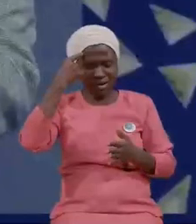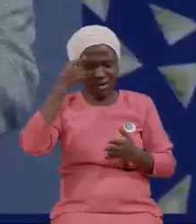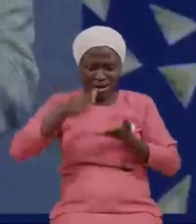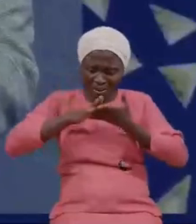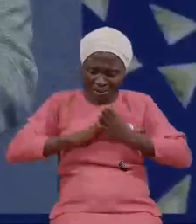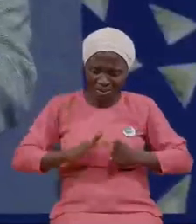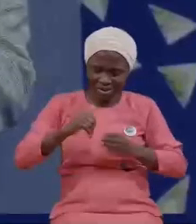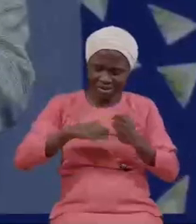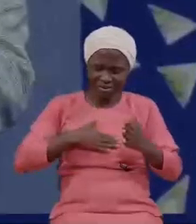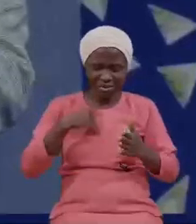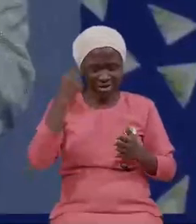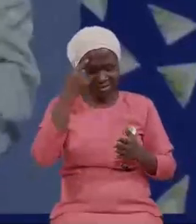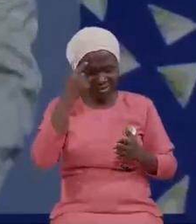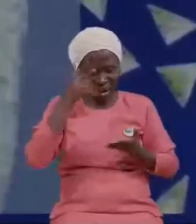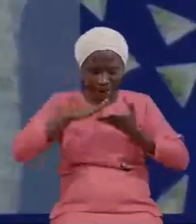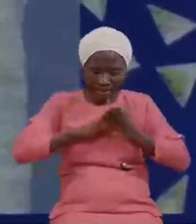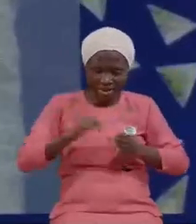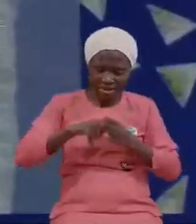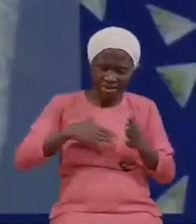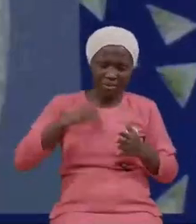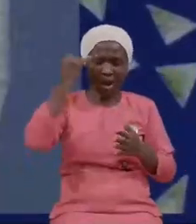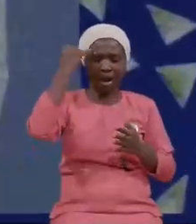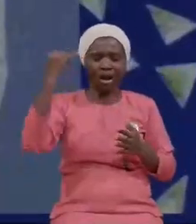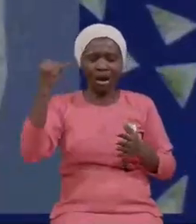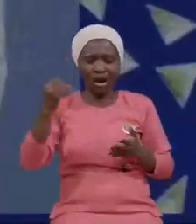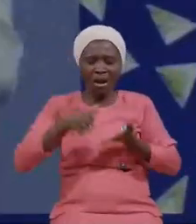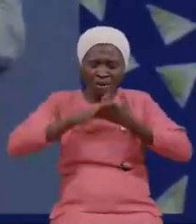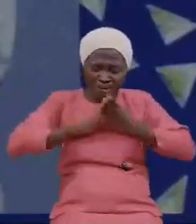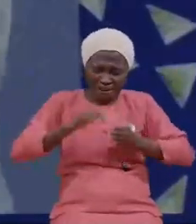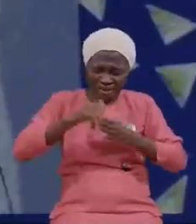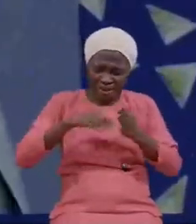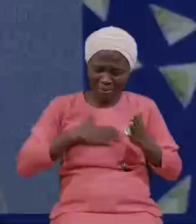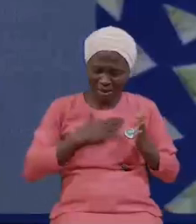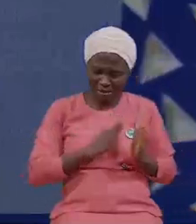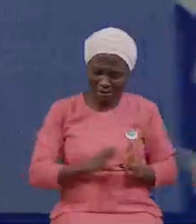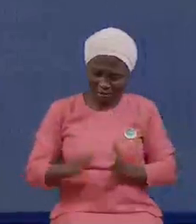imaginations. La paix dans mes plans.